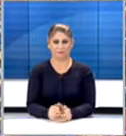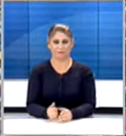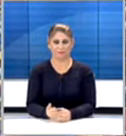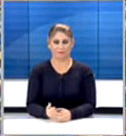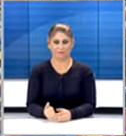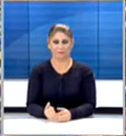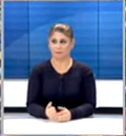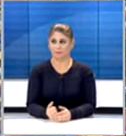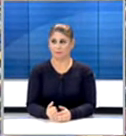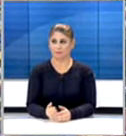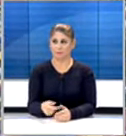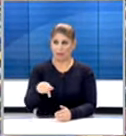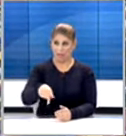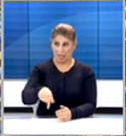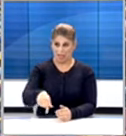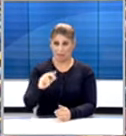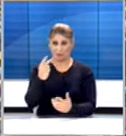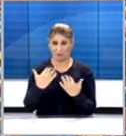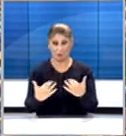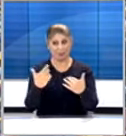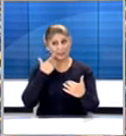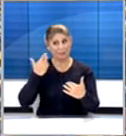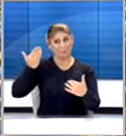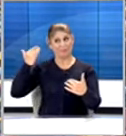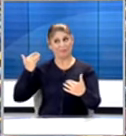Προηγούμενες εννοείται τις παρούσεις βουλής ή πριν τις εκλογές?